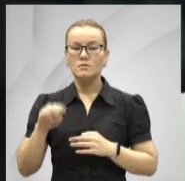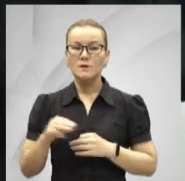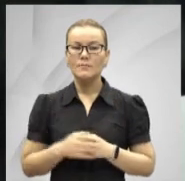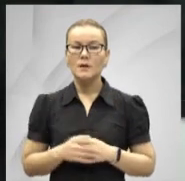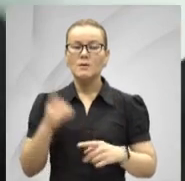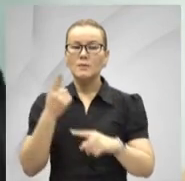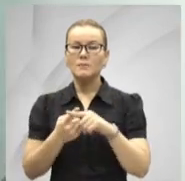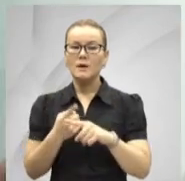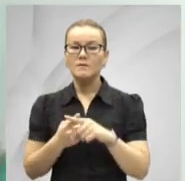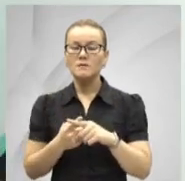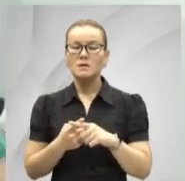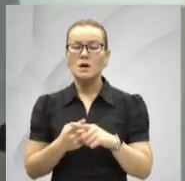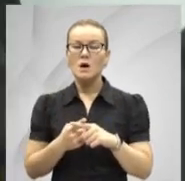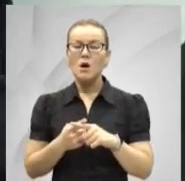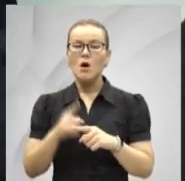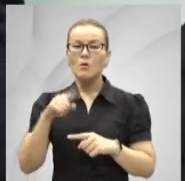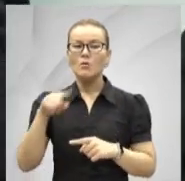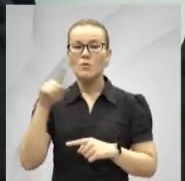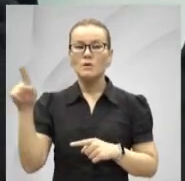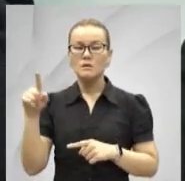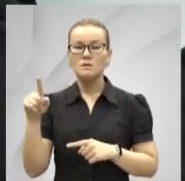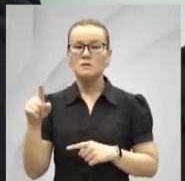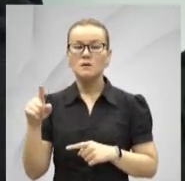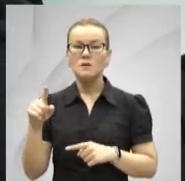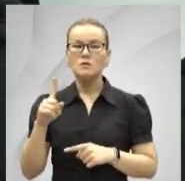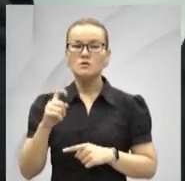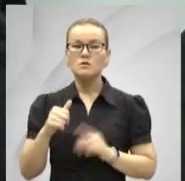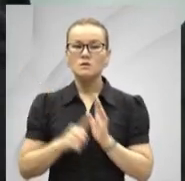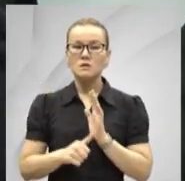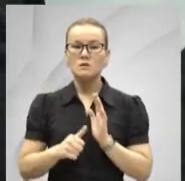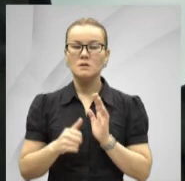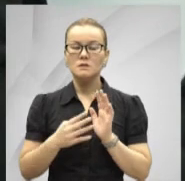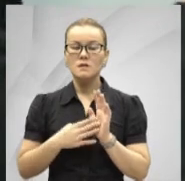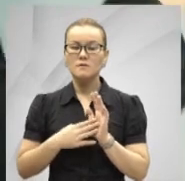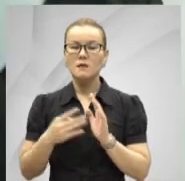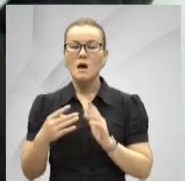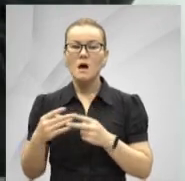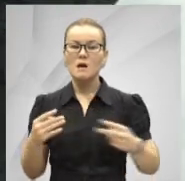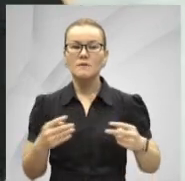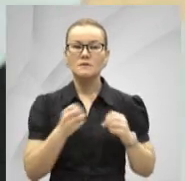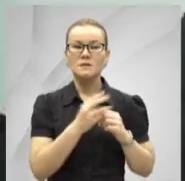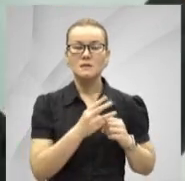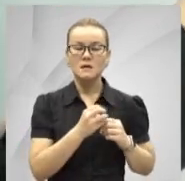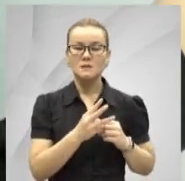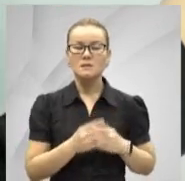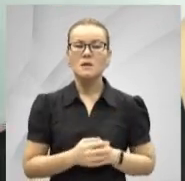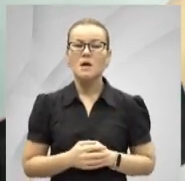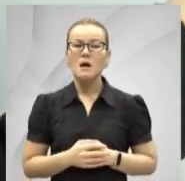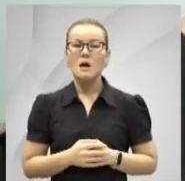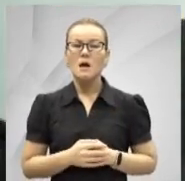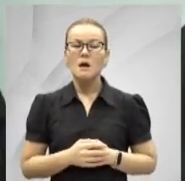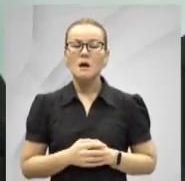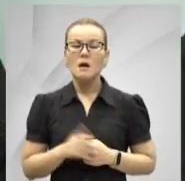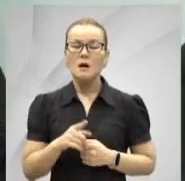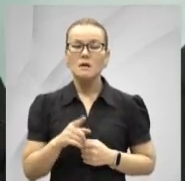прибавить корень квадратный из числа 169 равен 13 и делим все это на удвоенный коэффициент